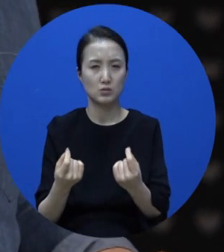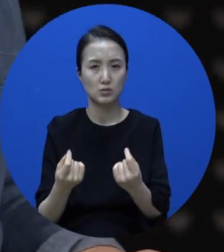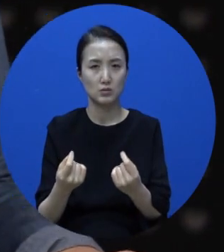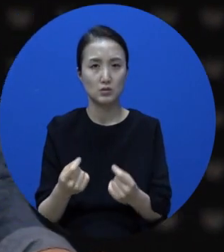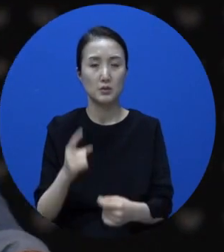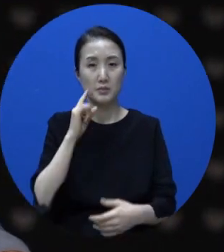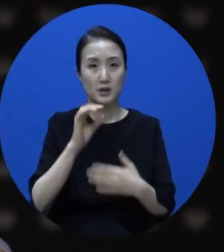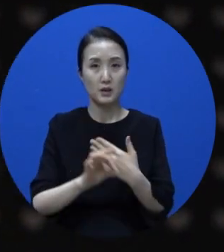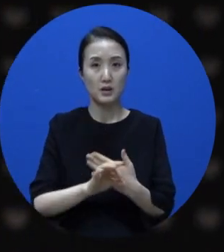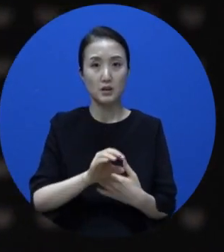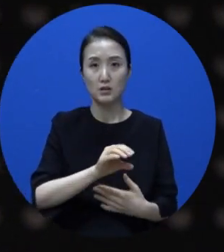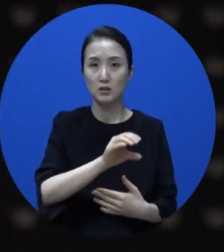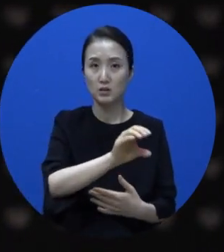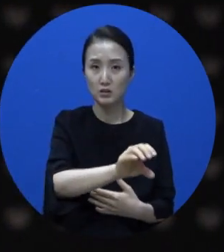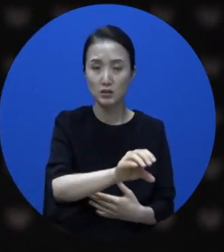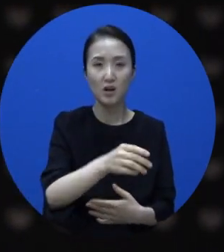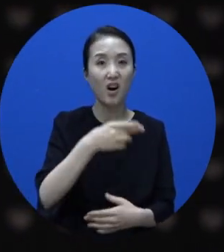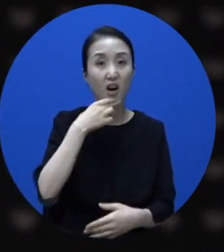거예요